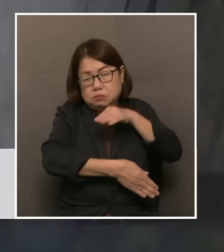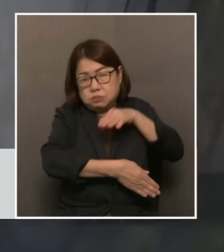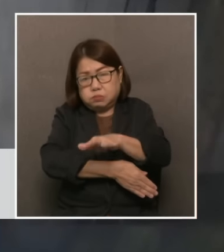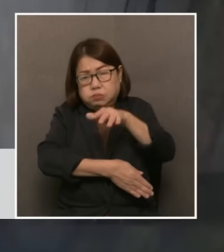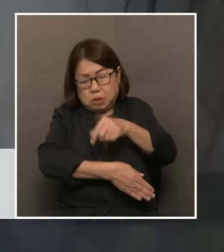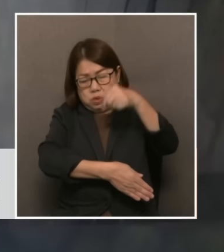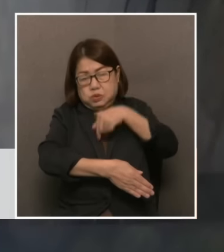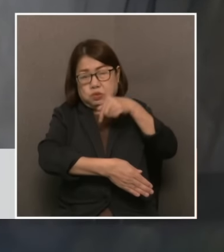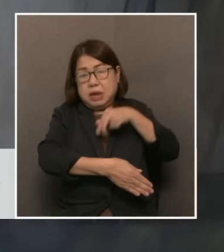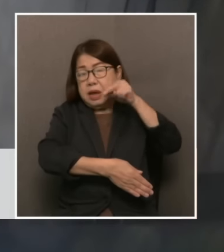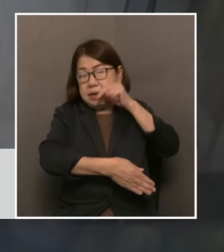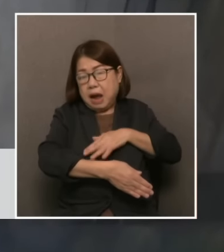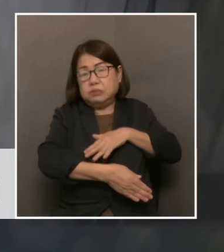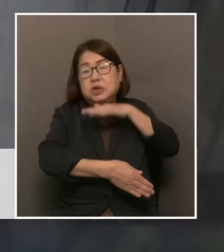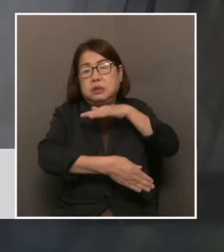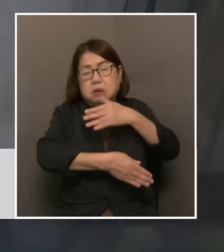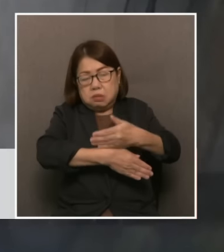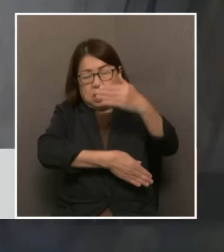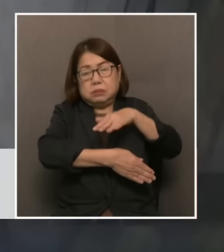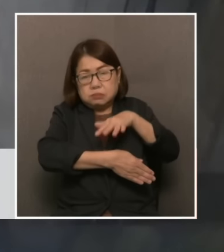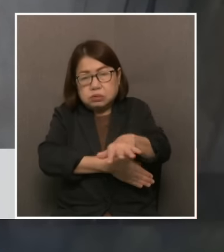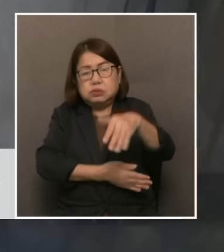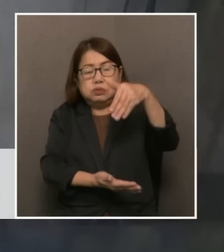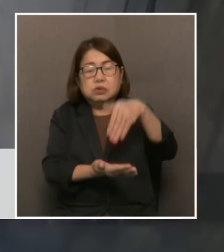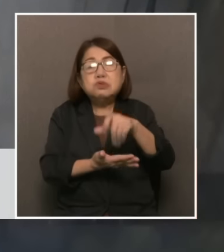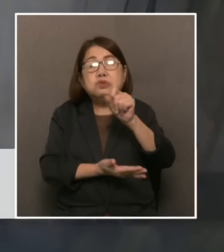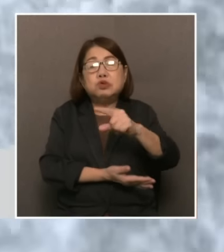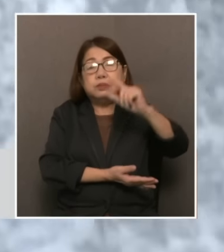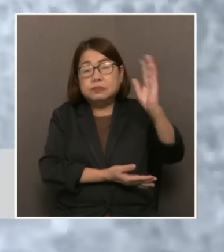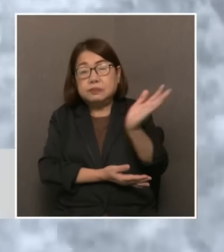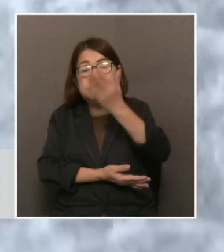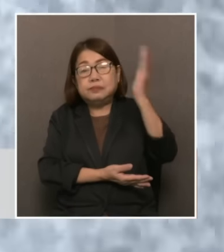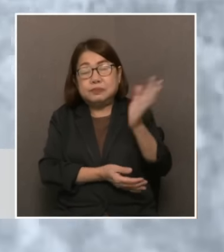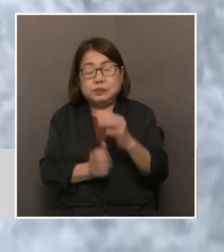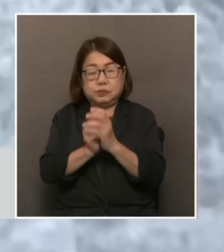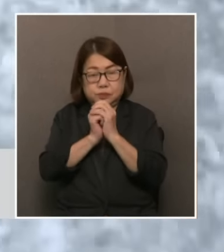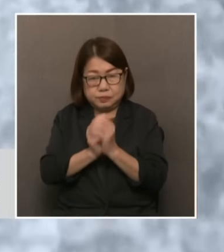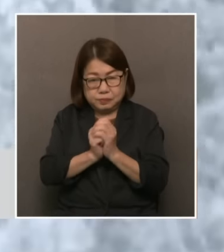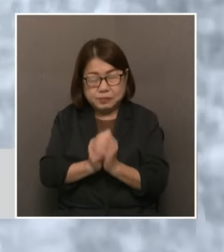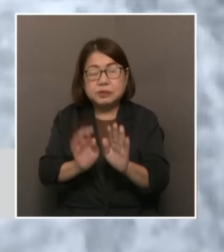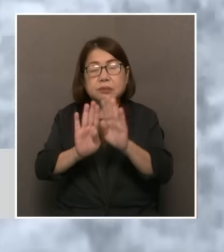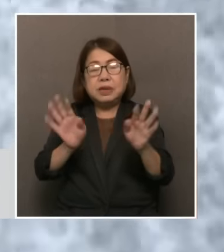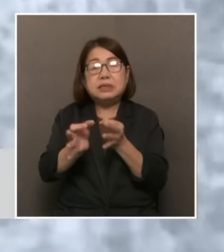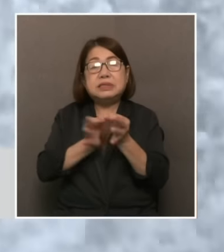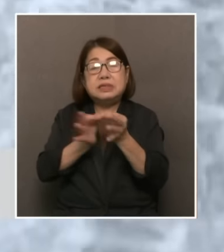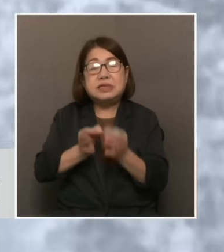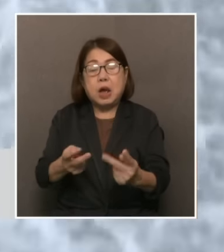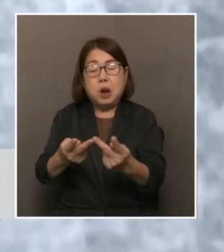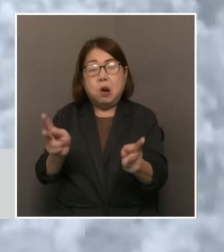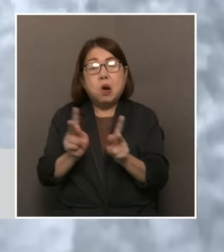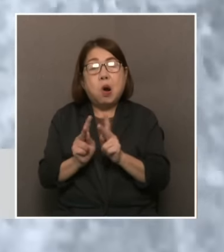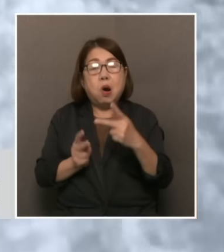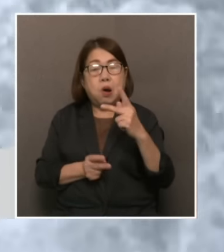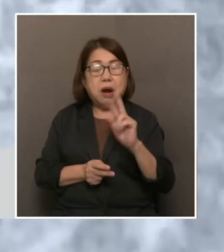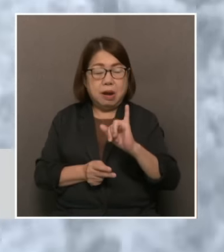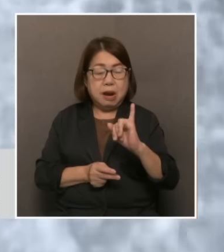งกาปกติครับศูยวุธยาแ่งชาิของจีนได้แลงการแล้ววาในหายหัมจะยงคงมีฝนตก